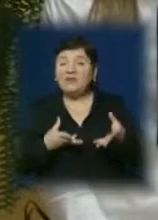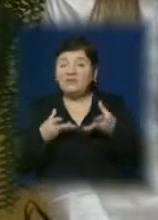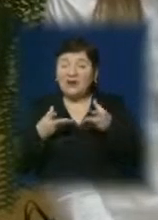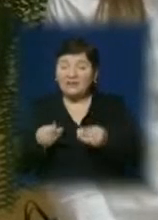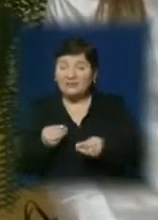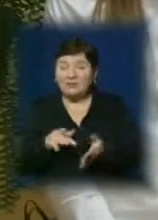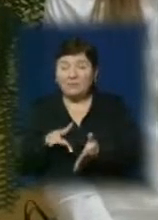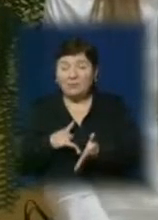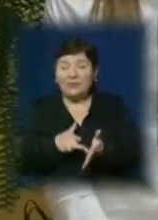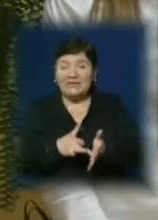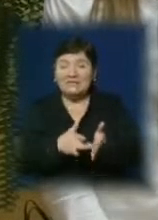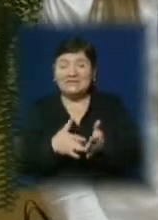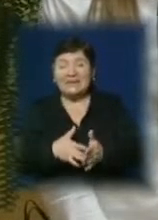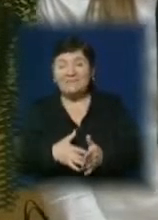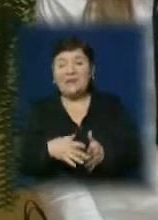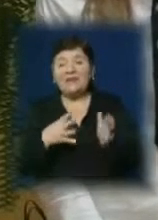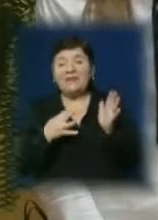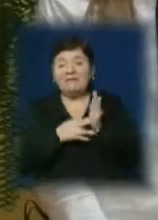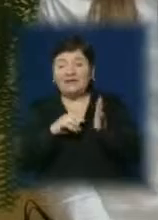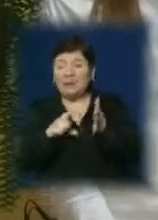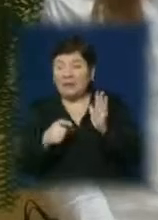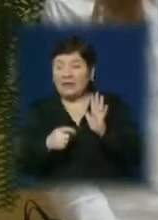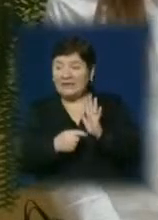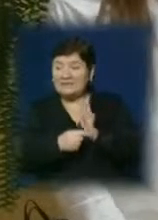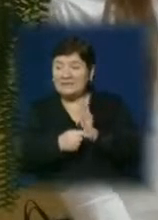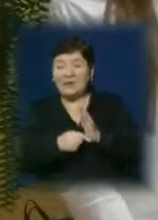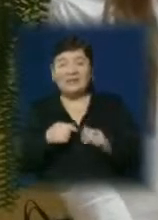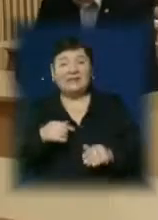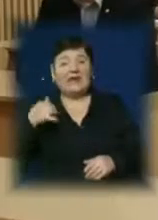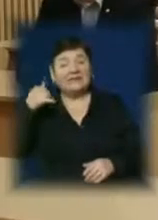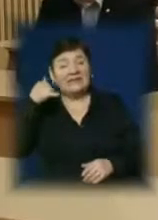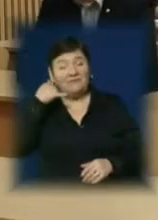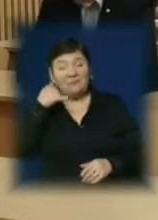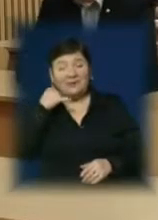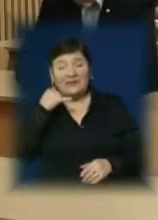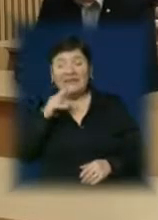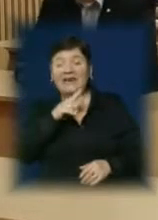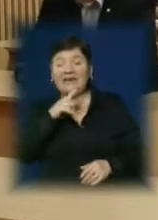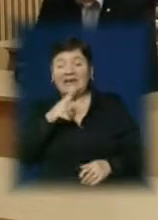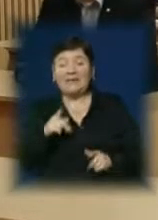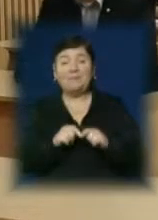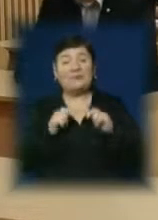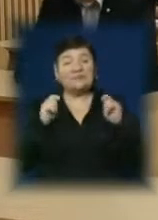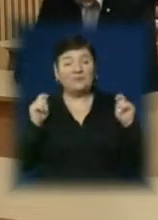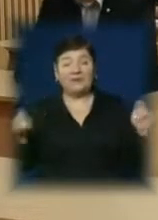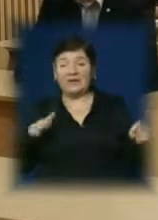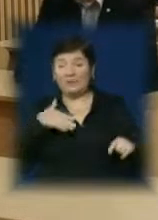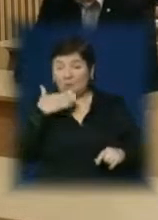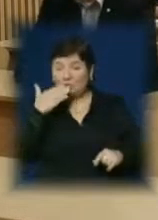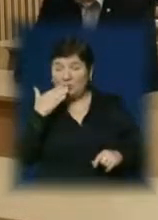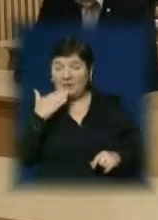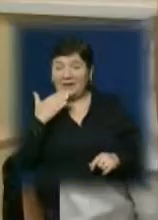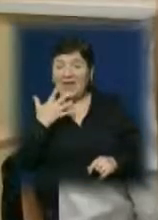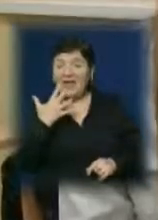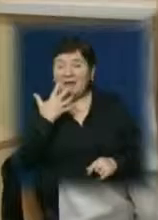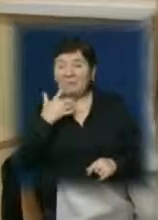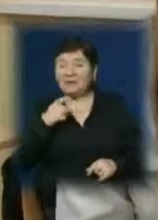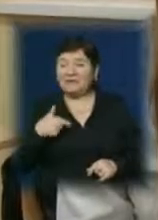ужгородської школи. Разом з ними з Англії приїхав і почесний громадянин Ужгорода Брайан Ерклей. На зустрічі побували і